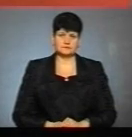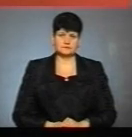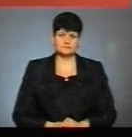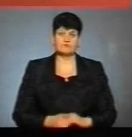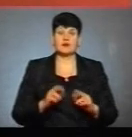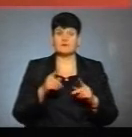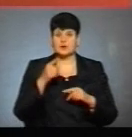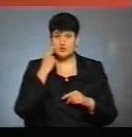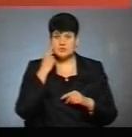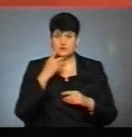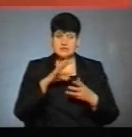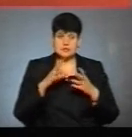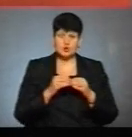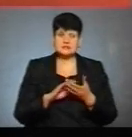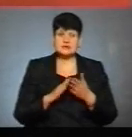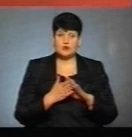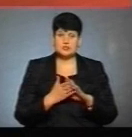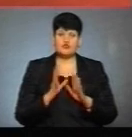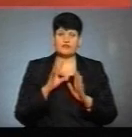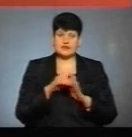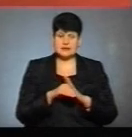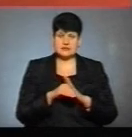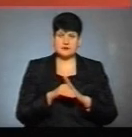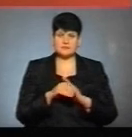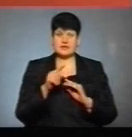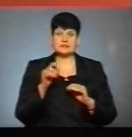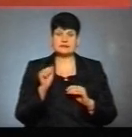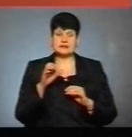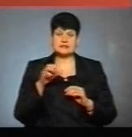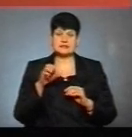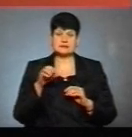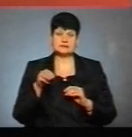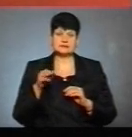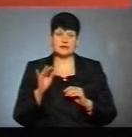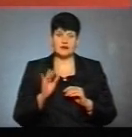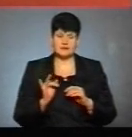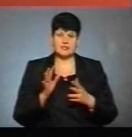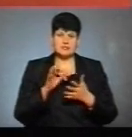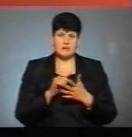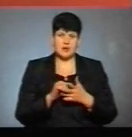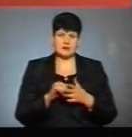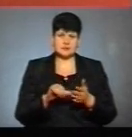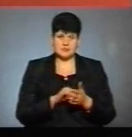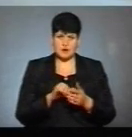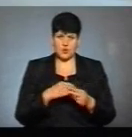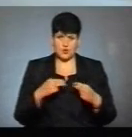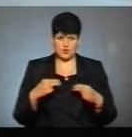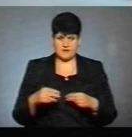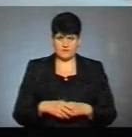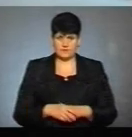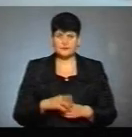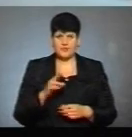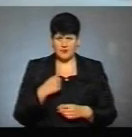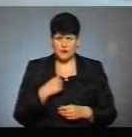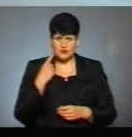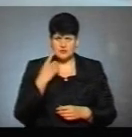Як ви оцінюєте загалом ситуацію із внесенням застав для осіб, які, ймовірно, займалися наркоторгівлею? Як я оцінюю?